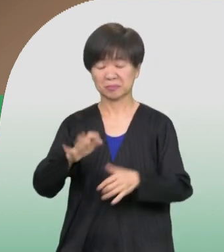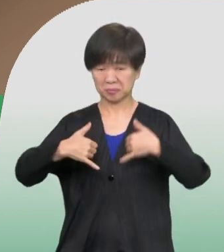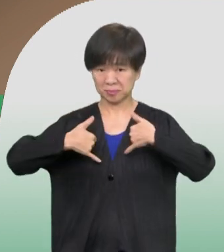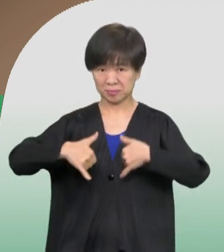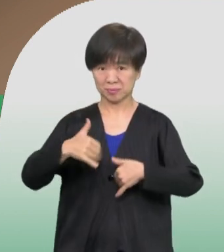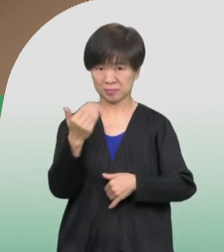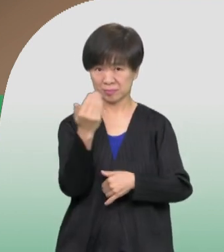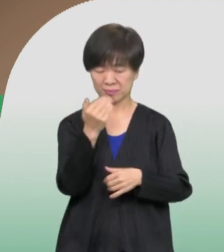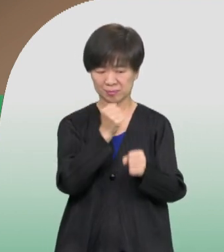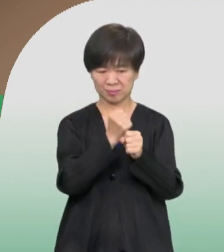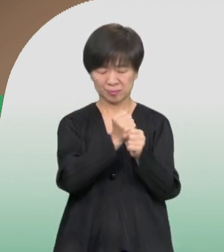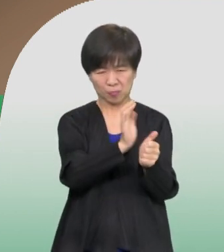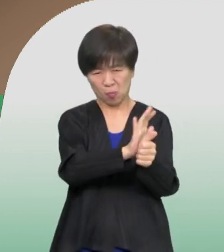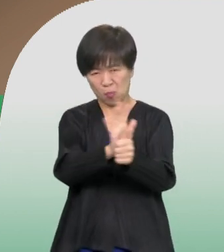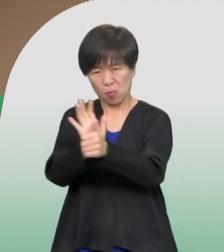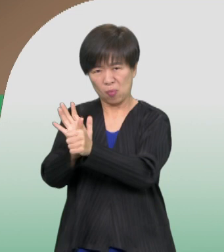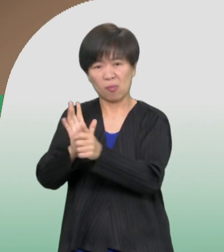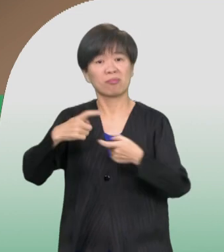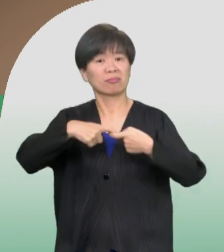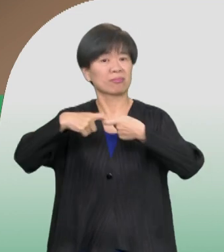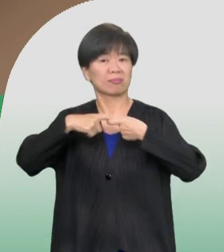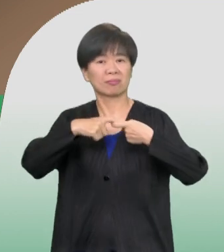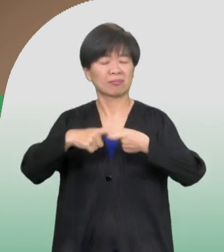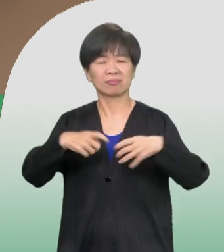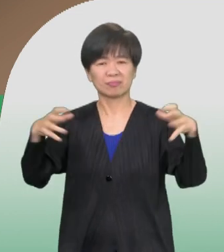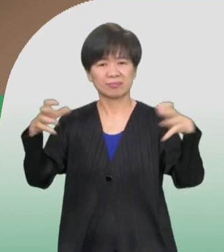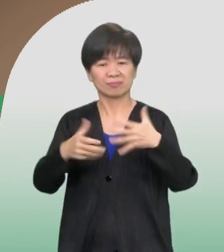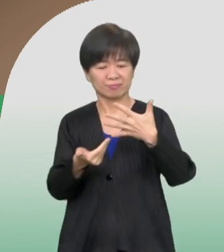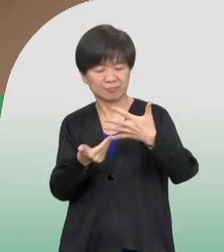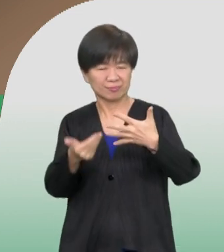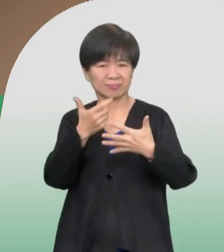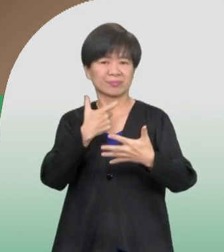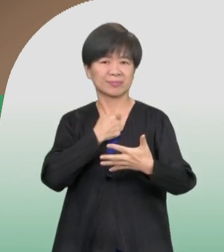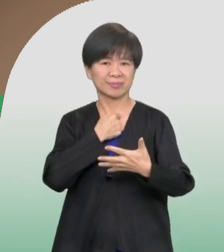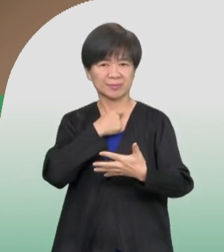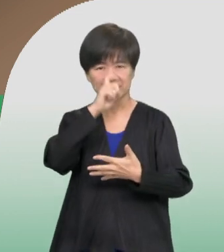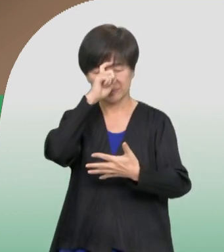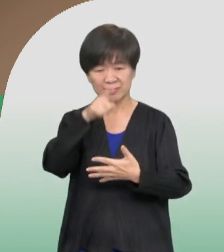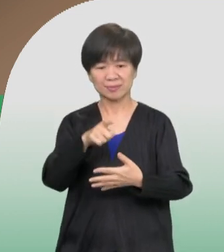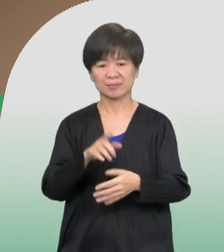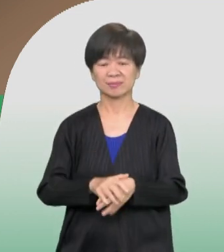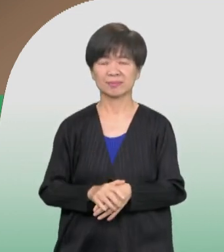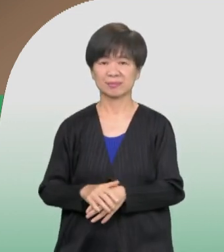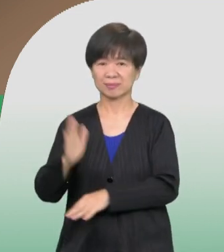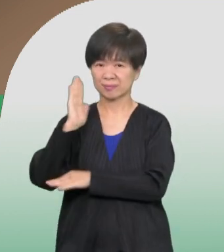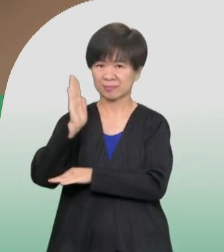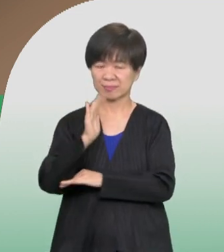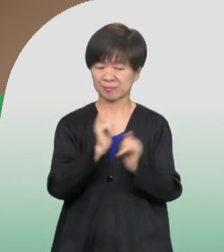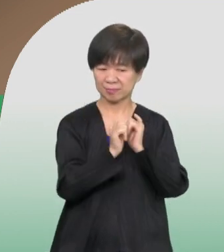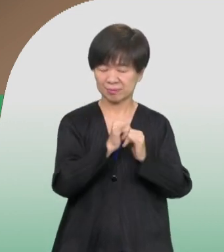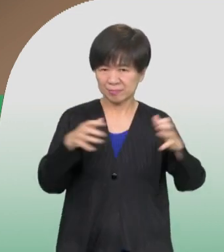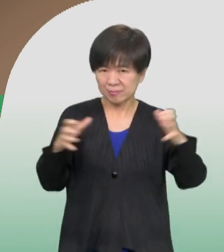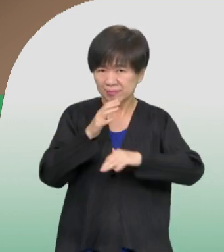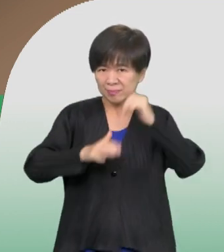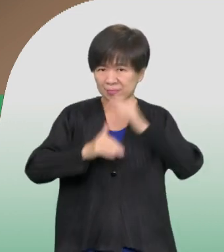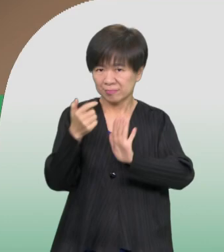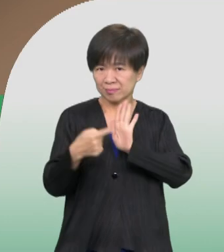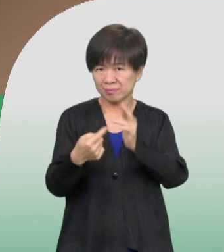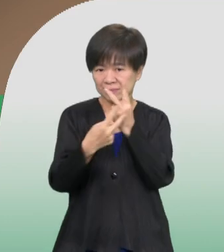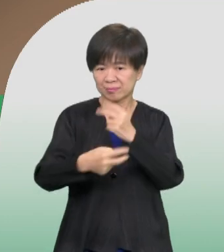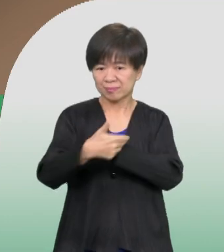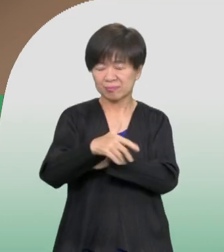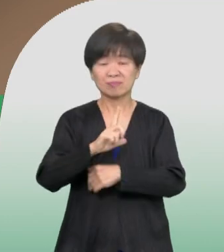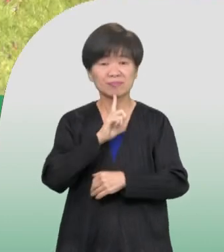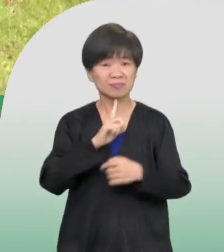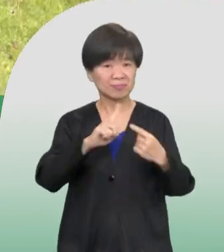有九家工作站，搭帮串联，营运在个升级。未希望搭帮公司部门强下合作，而展现合作丰富